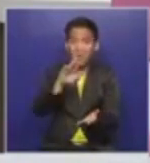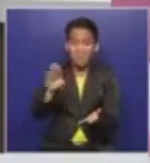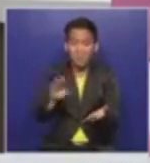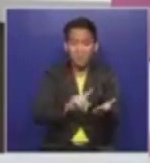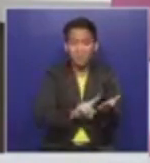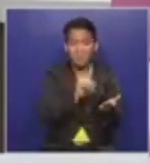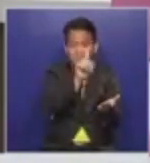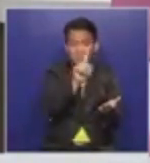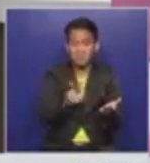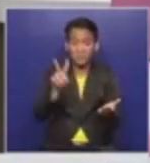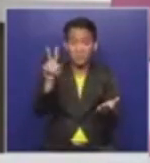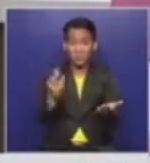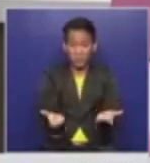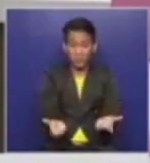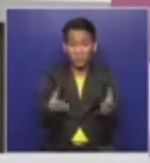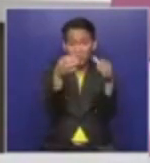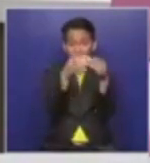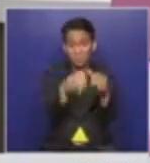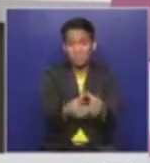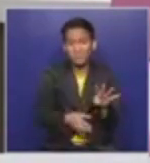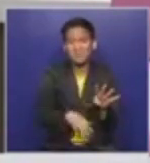ก.พนี้แล้วก็มีโหมดที่สำคัญก็คือหมด 4ตำบล 5